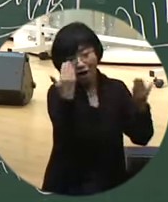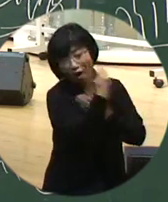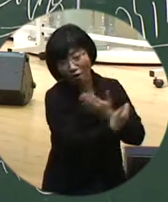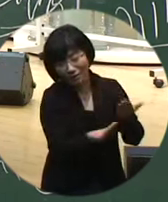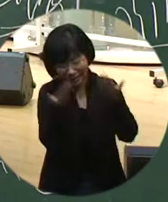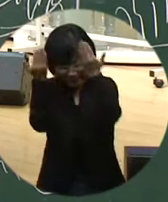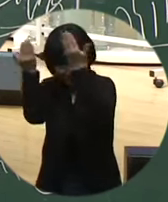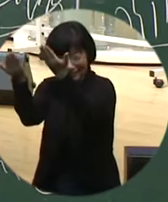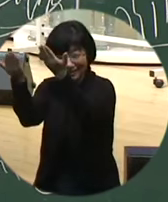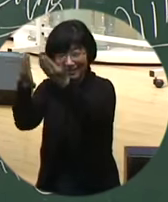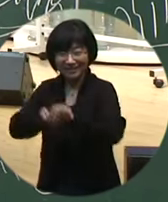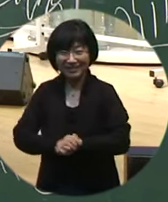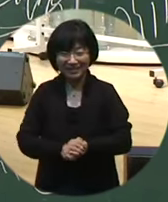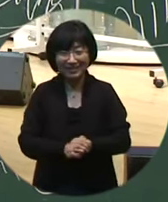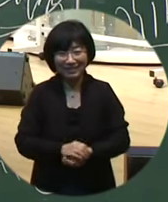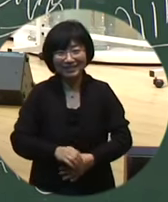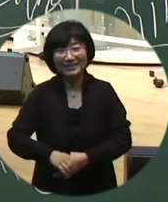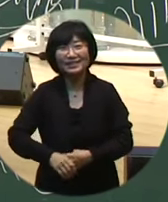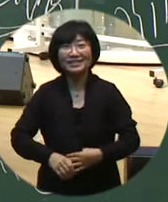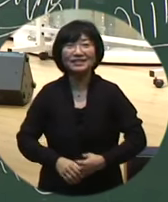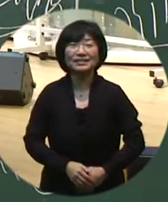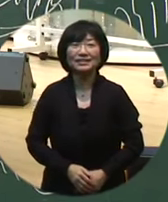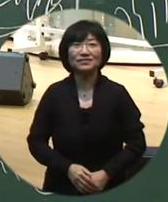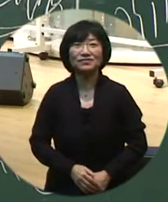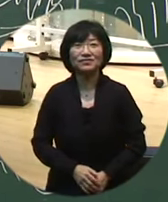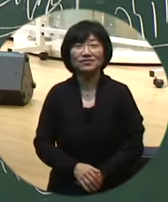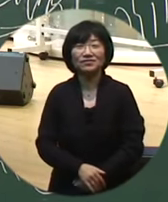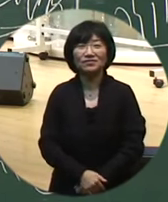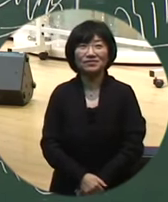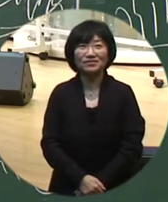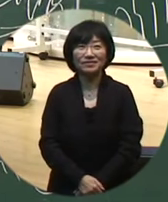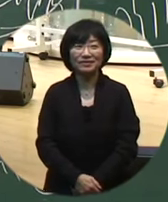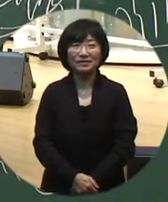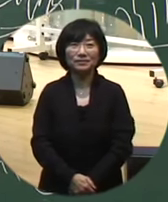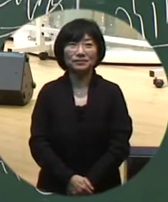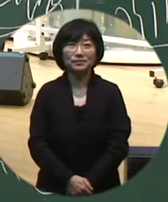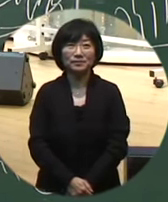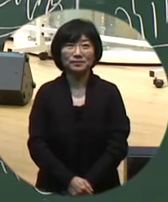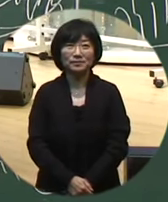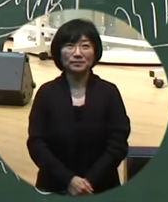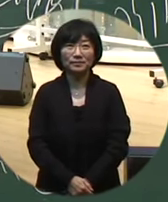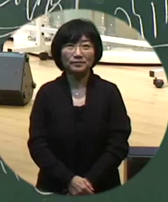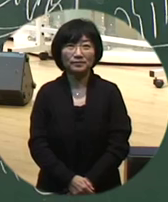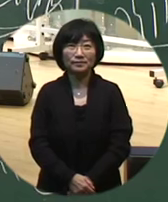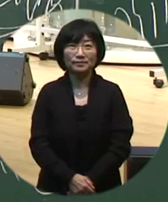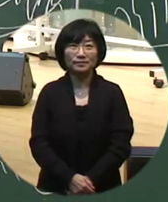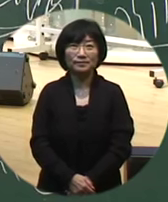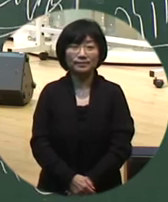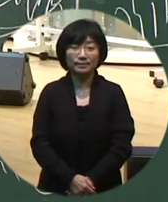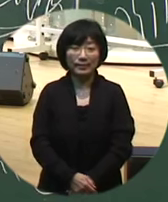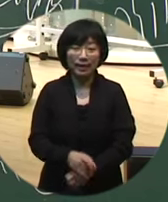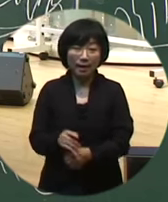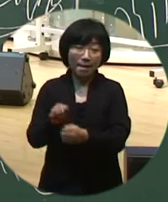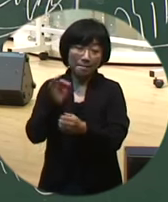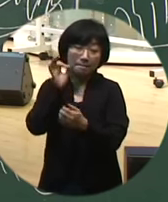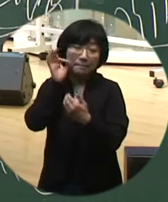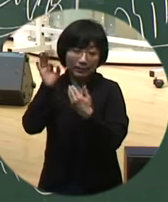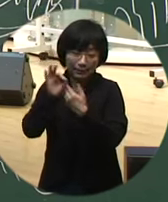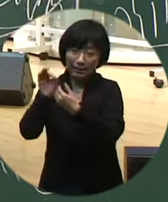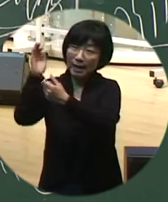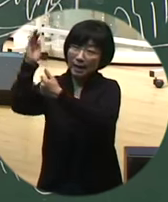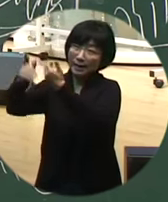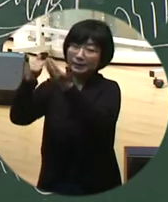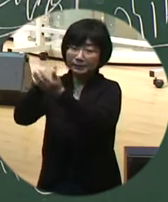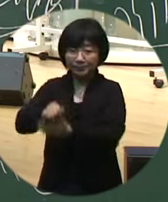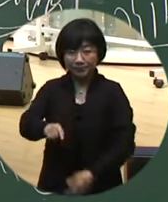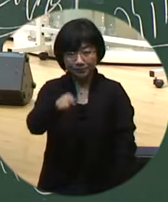것을 하나님이 내놓으라고 안 할 수도 있어요. Perhaps throughout your entire lifetime, God will not demand that you give it to God. 그런데 내놓으라고 할 때가 있어요. But there will be a time when